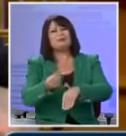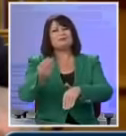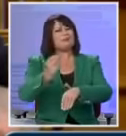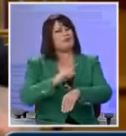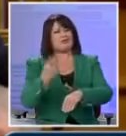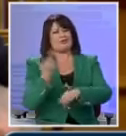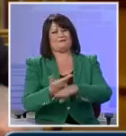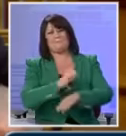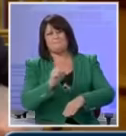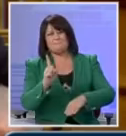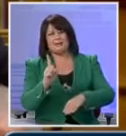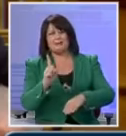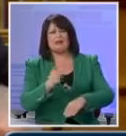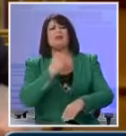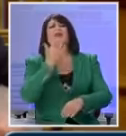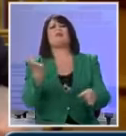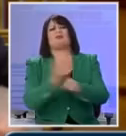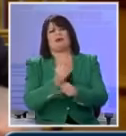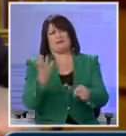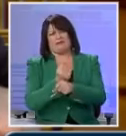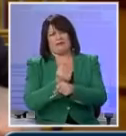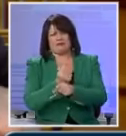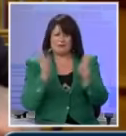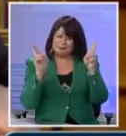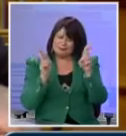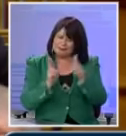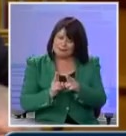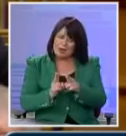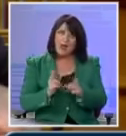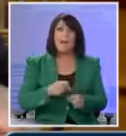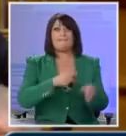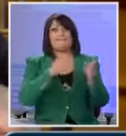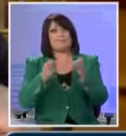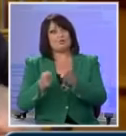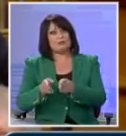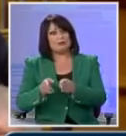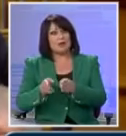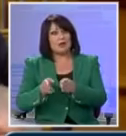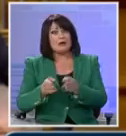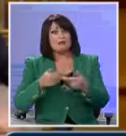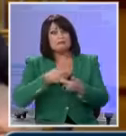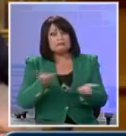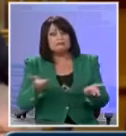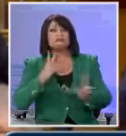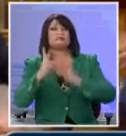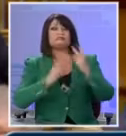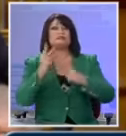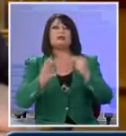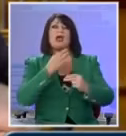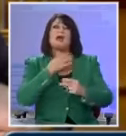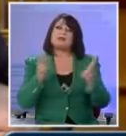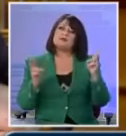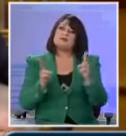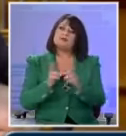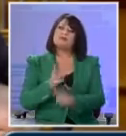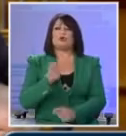όχι απλά τεράστια αλλά και αδύνατον να πραγματοποιηθούν και ταυτόχρονα να ανοίξουμε τη μεγάλη συζήτηση για την αναγκαία απομείωση του